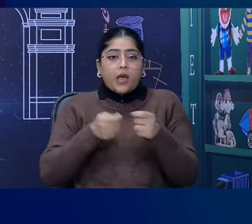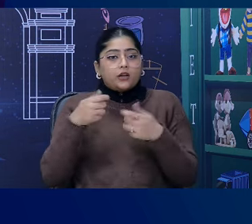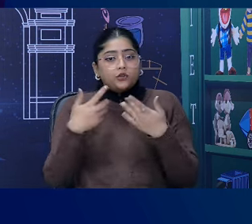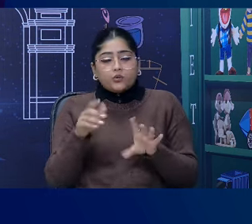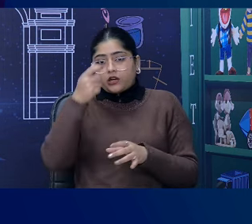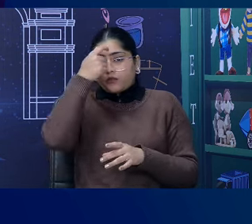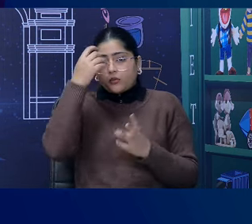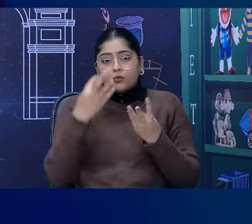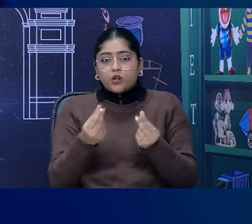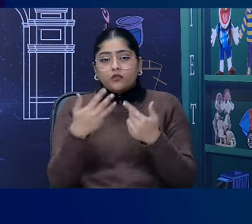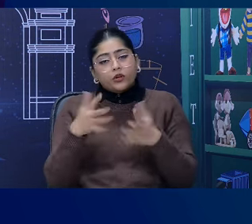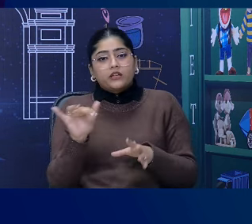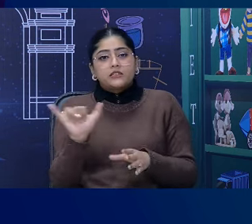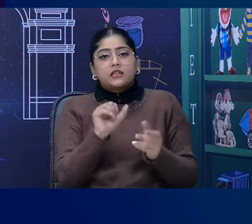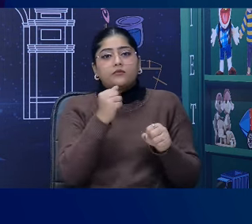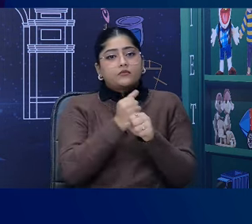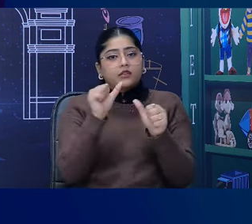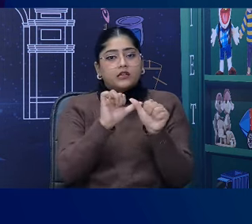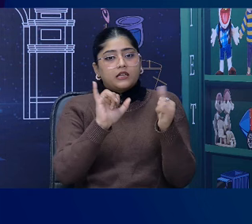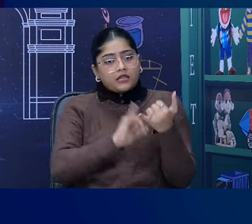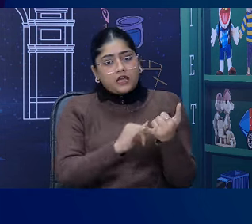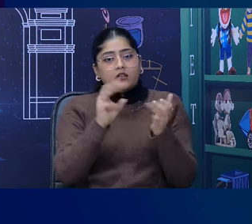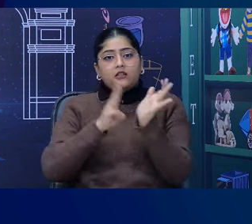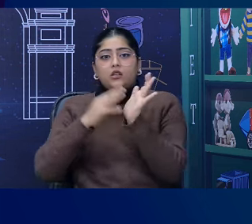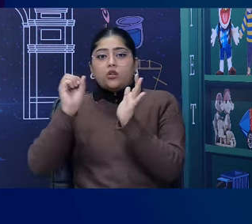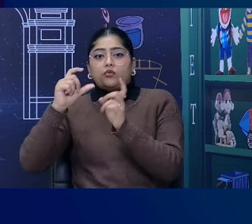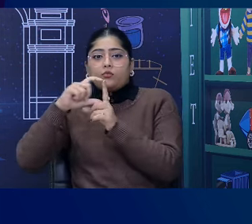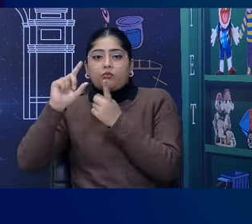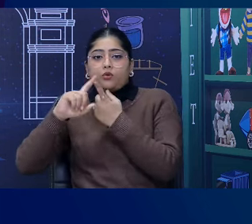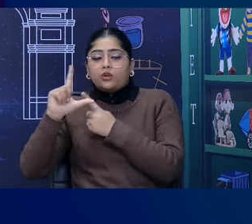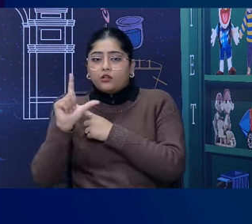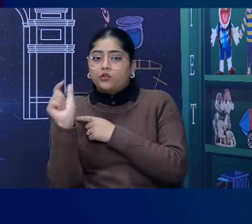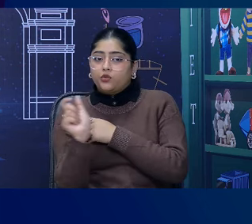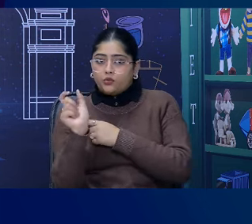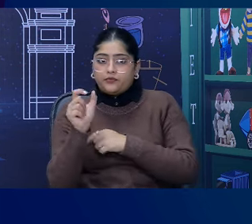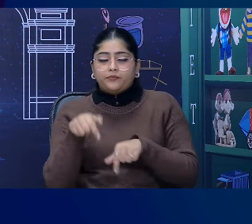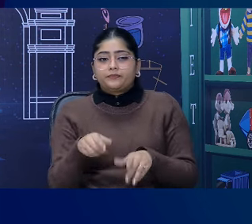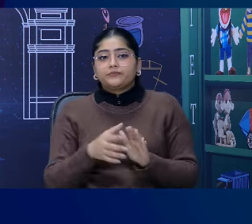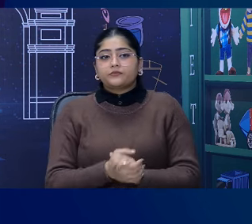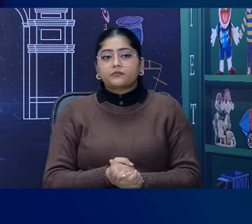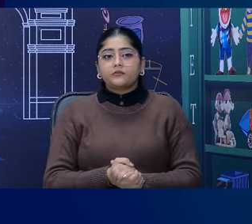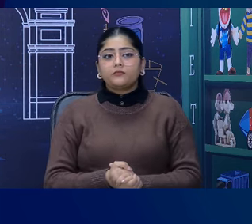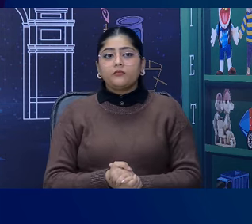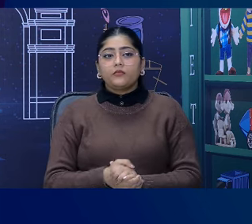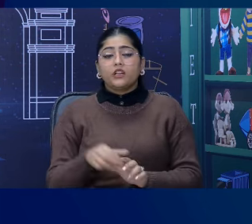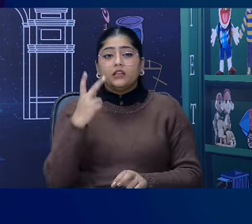ओके ओके ट्स क्वाइट इंटरेस्टिंग मैम यही इसी चीज को हमने एक अ ग्राफ में एक्सप्लेन किया है